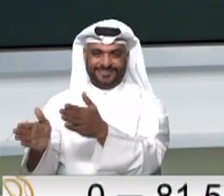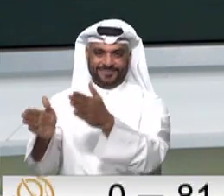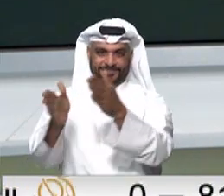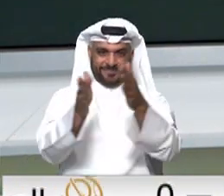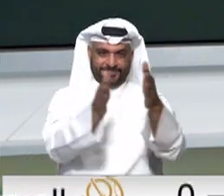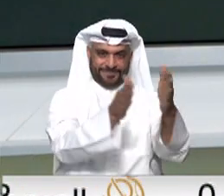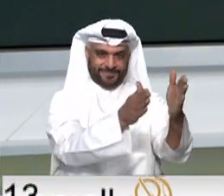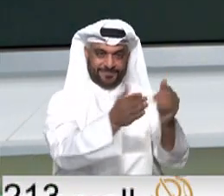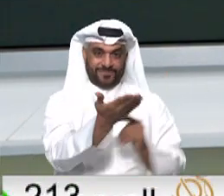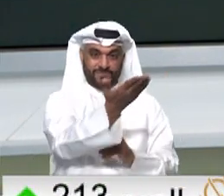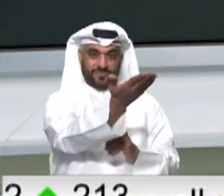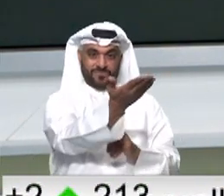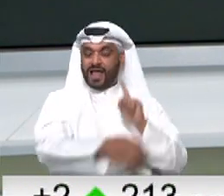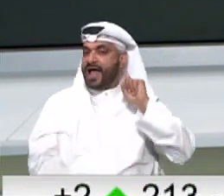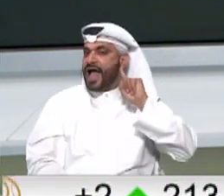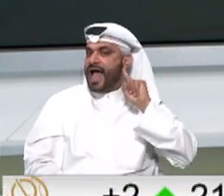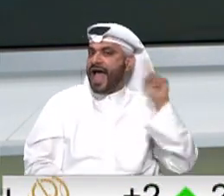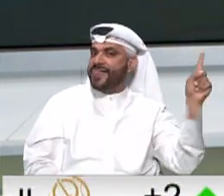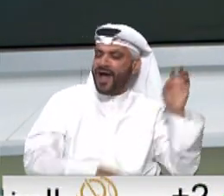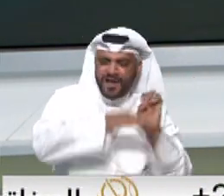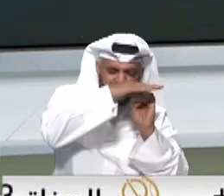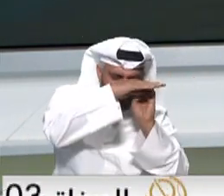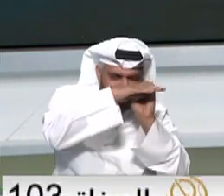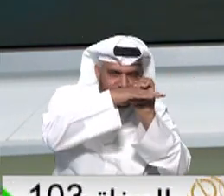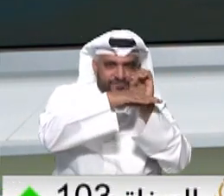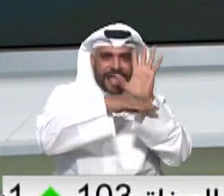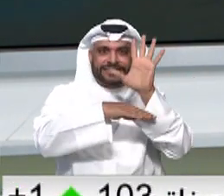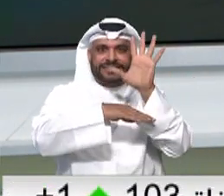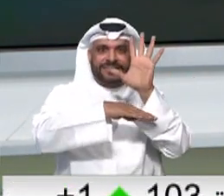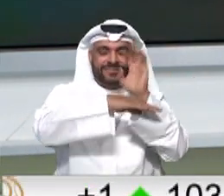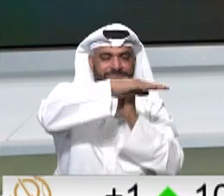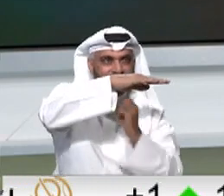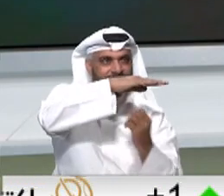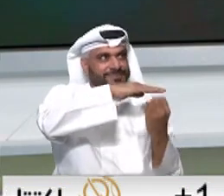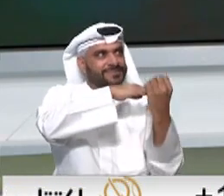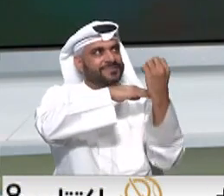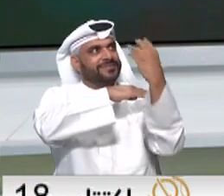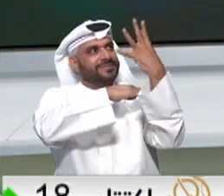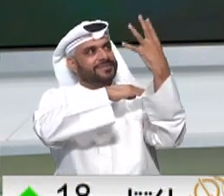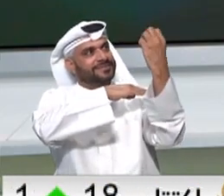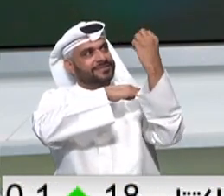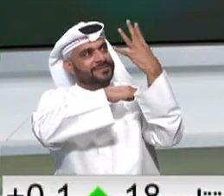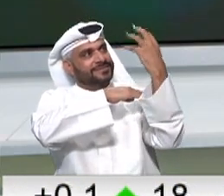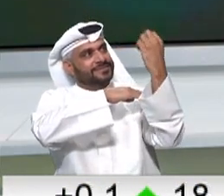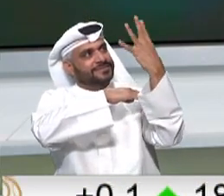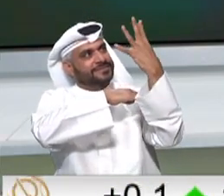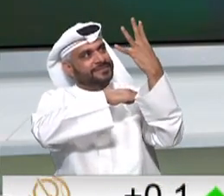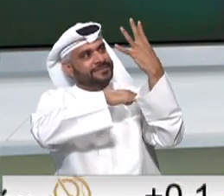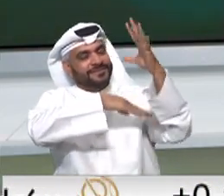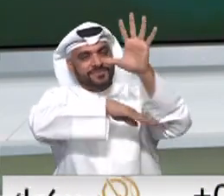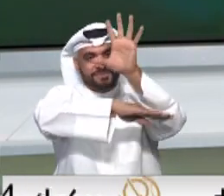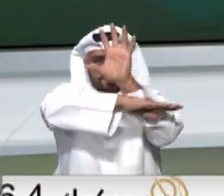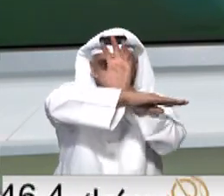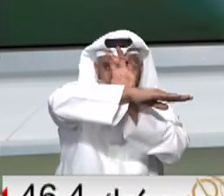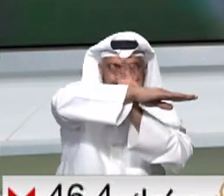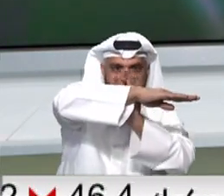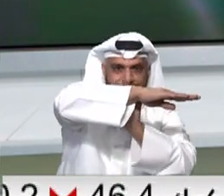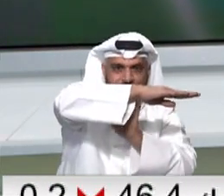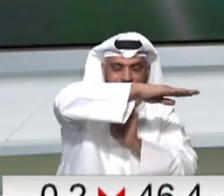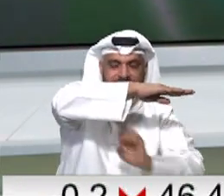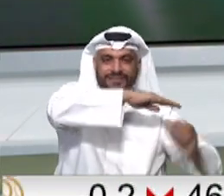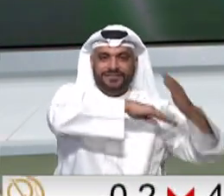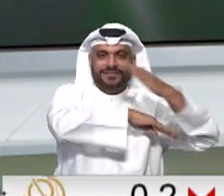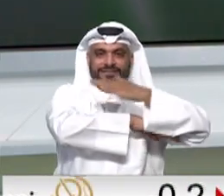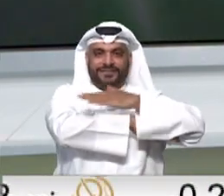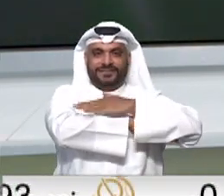الكويت موعد اذان الفجر في الساعه ال 4 و55 دقيقه موعد شروق الشمس الساعه السا و18 دقيقه اما غروب الشمس في الساعه